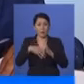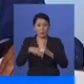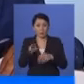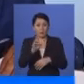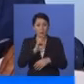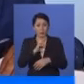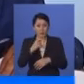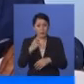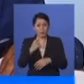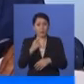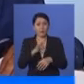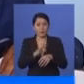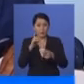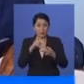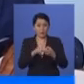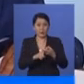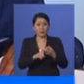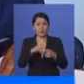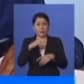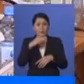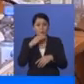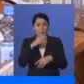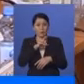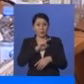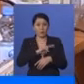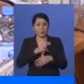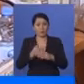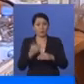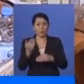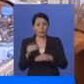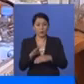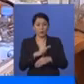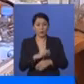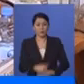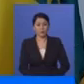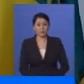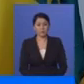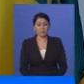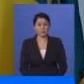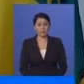жүргізіліп жатқанын айтты. Пандемияға байланысты біраз шаруаны шегеруге тура келген.